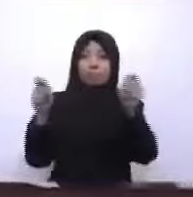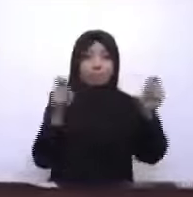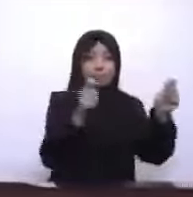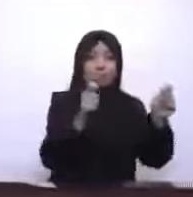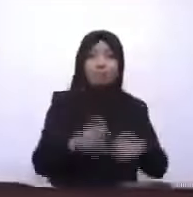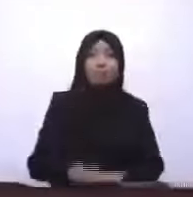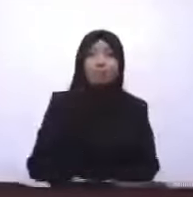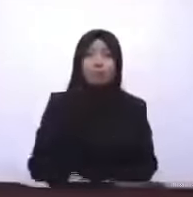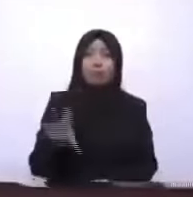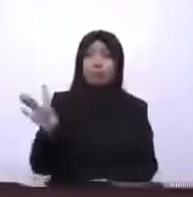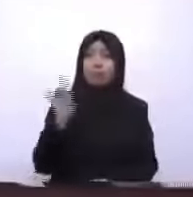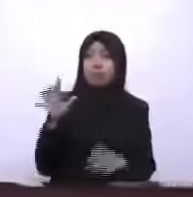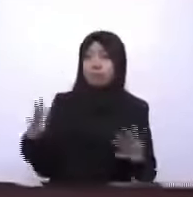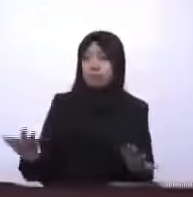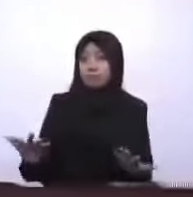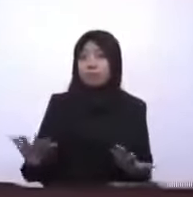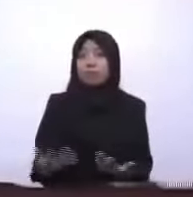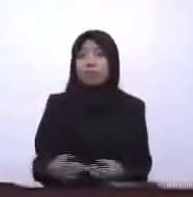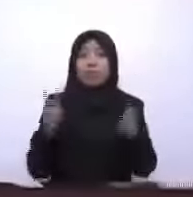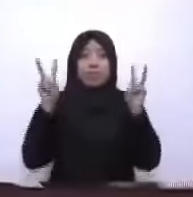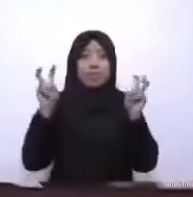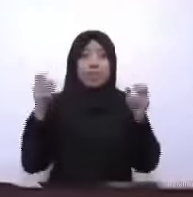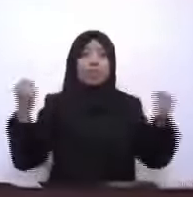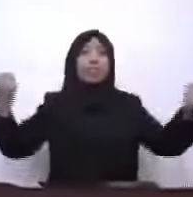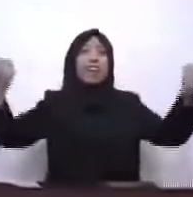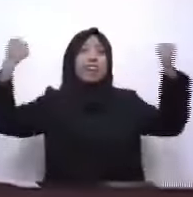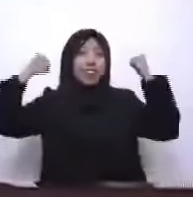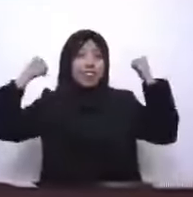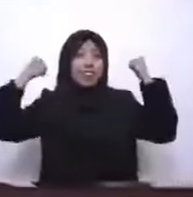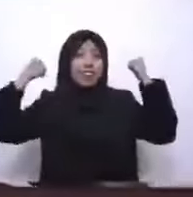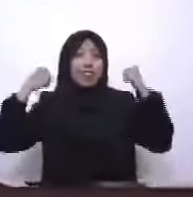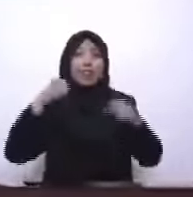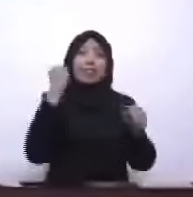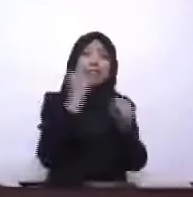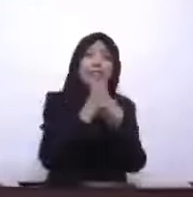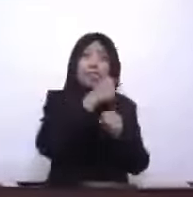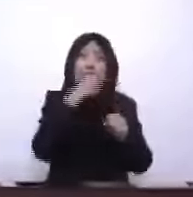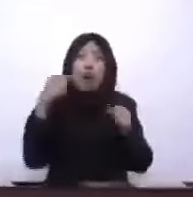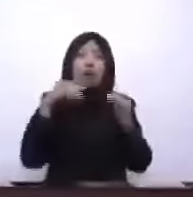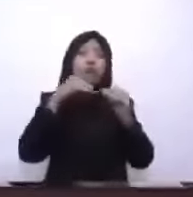Yang dipilih adalah kesehatan dan penurunan stunting.